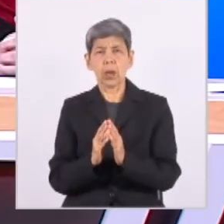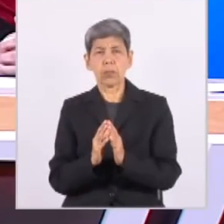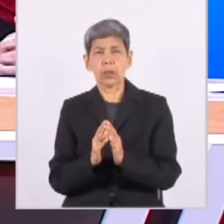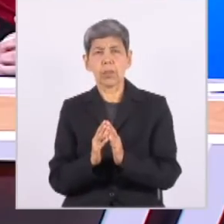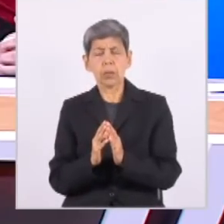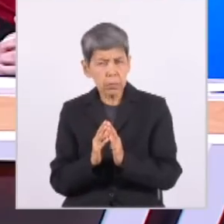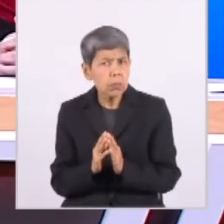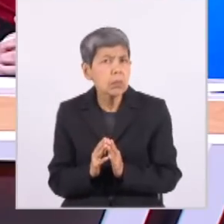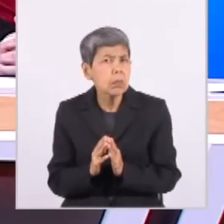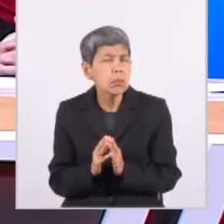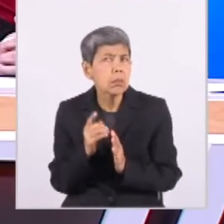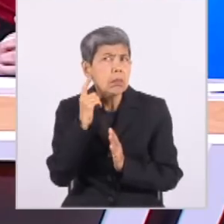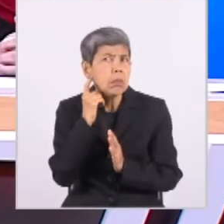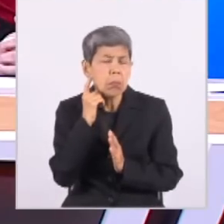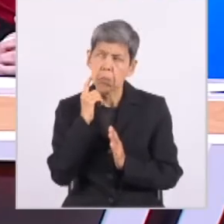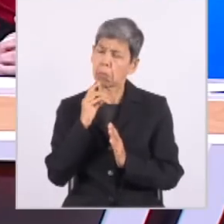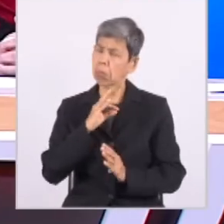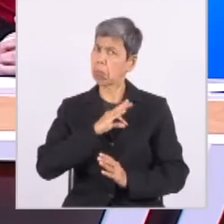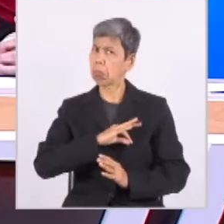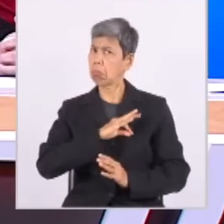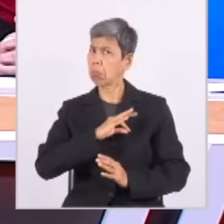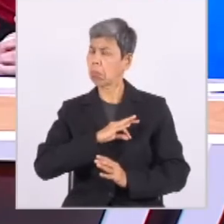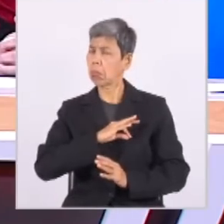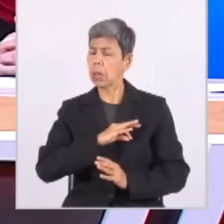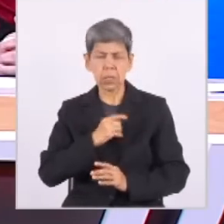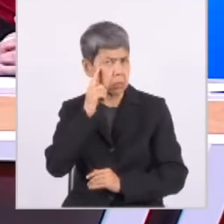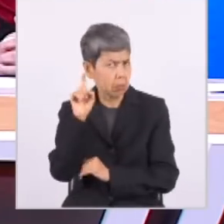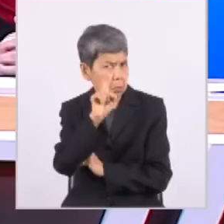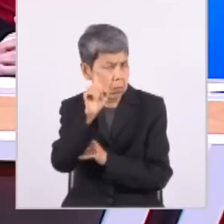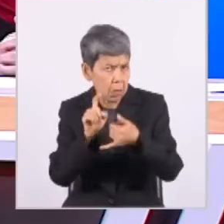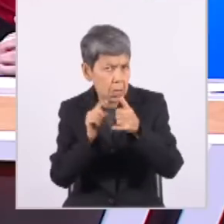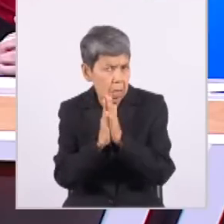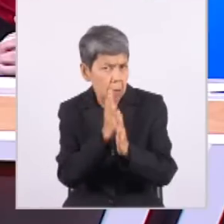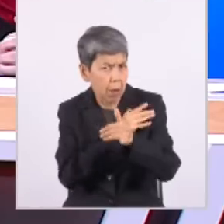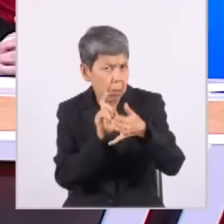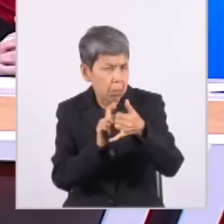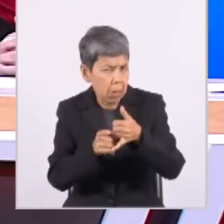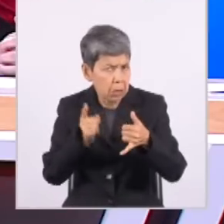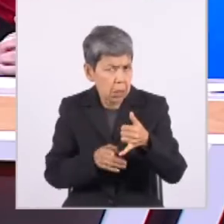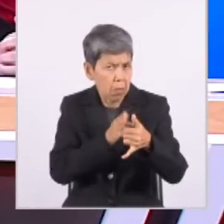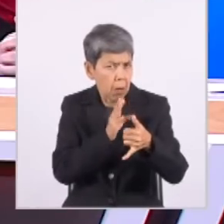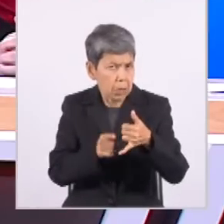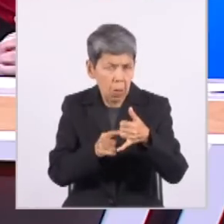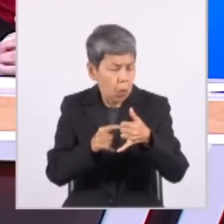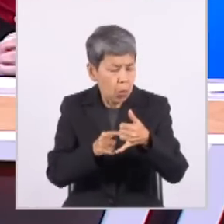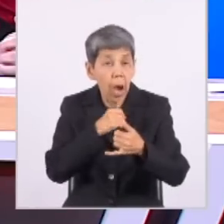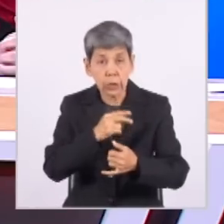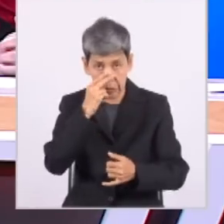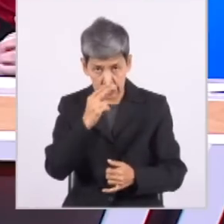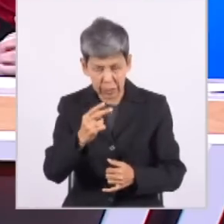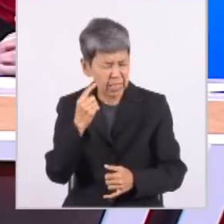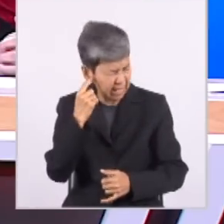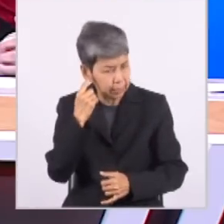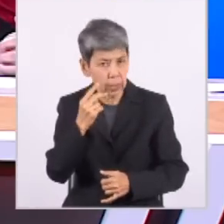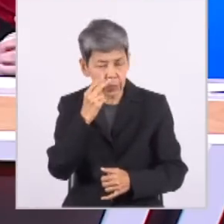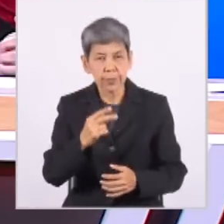สวดสำเนียงสวดเนี่ยมันไม่คุ้นหูว่าอย่างนั้นเขาก็สงสัยว่าพระรูปนี้จริงหรือเปล่าไปดูต้นเรื่องเสียงสวด